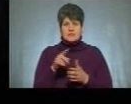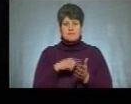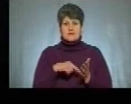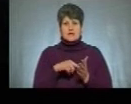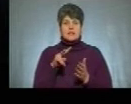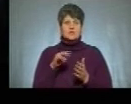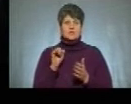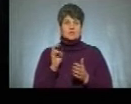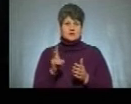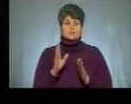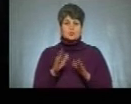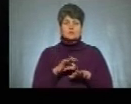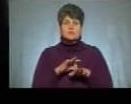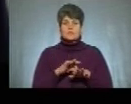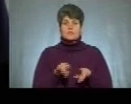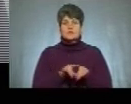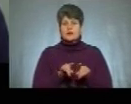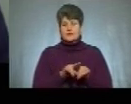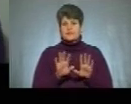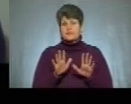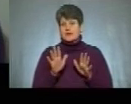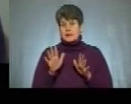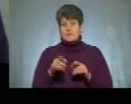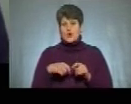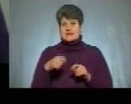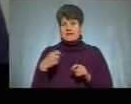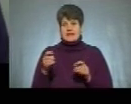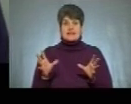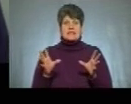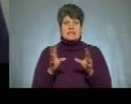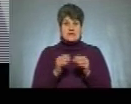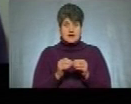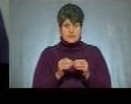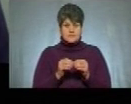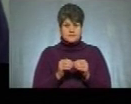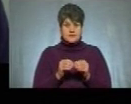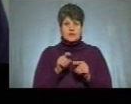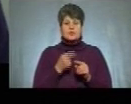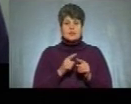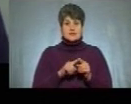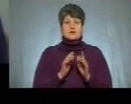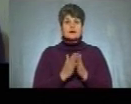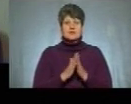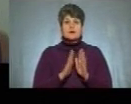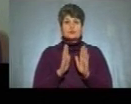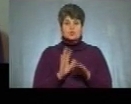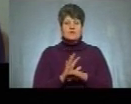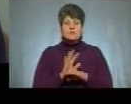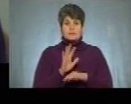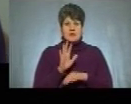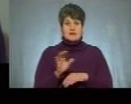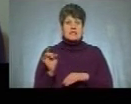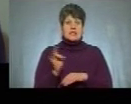Луцьку будуть проходити аналогічні дії по естафеті єднання. Тоді дана книга буде відправлена в